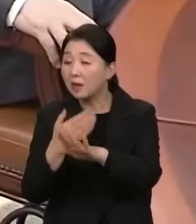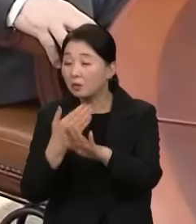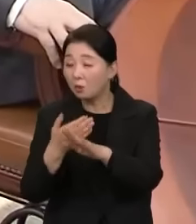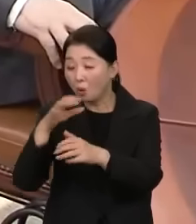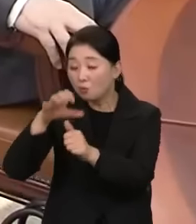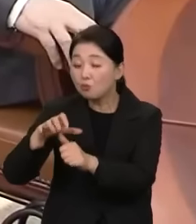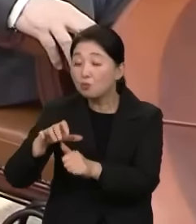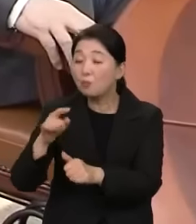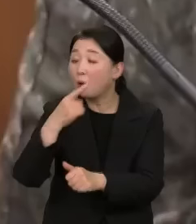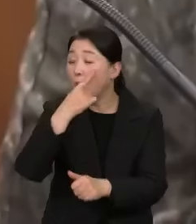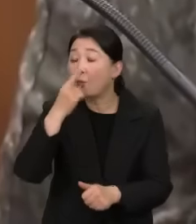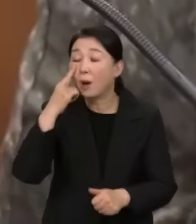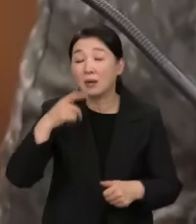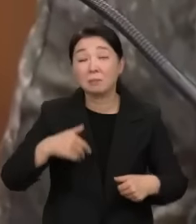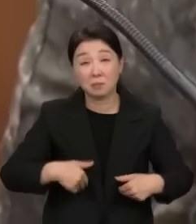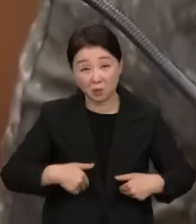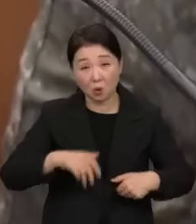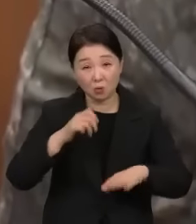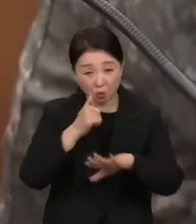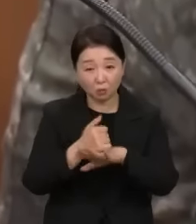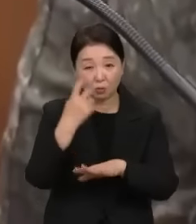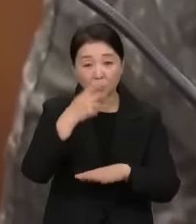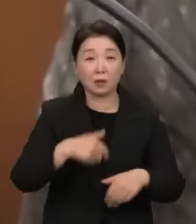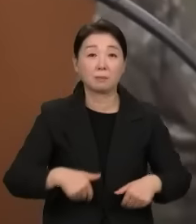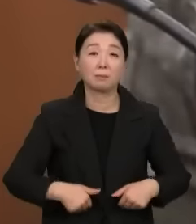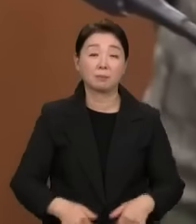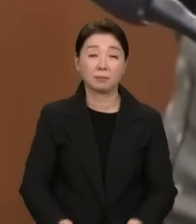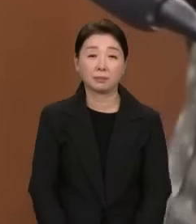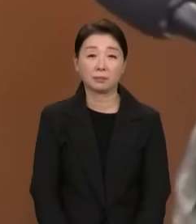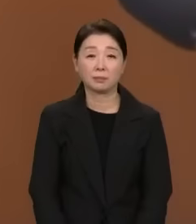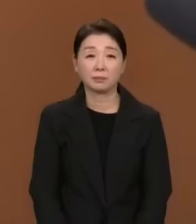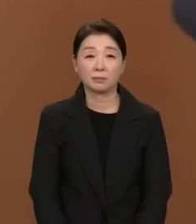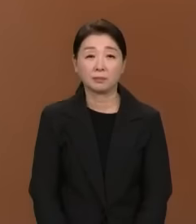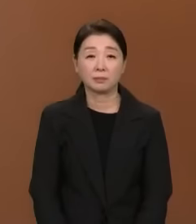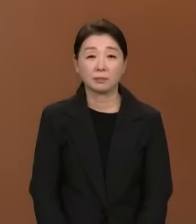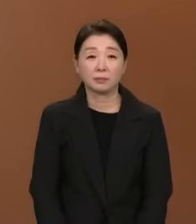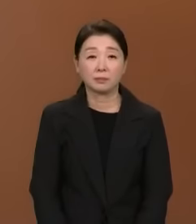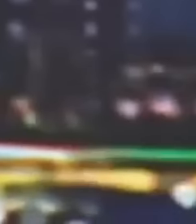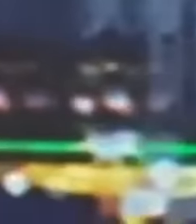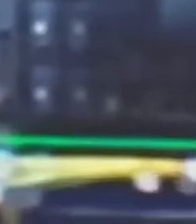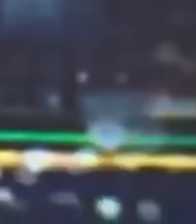가능성도 규명해야 한다 지적이 나옵니다 JTBC 박준우